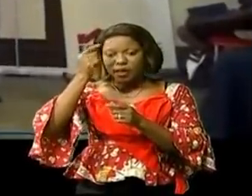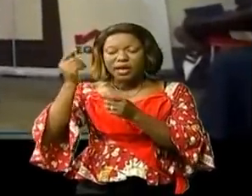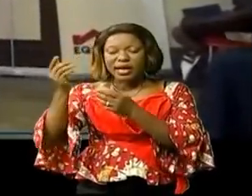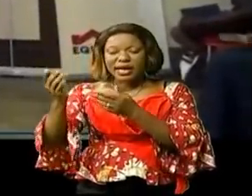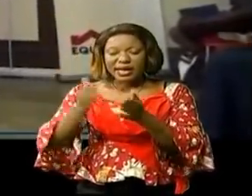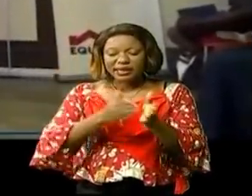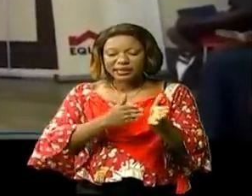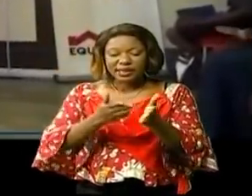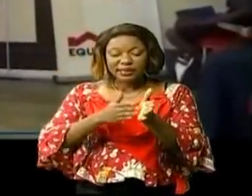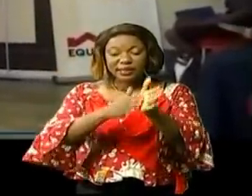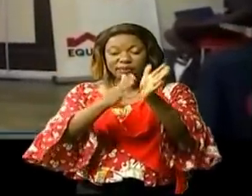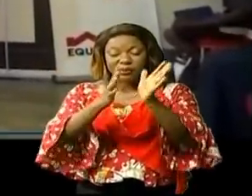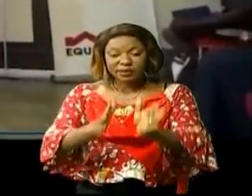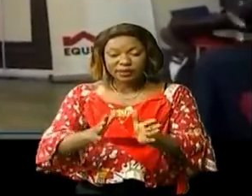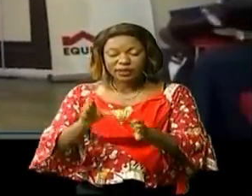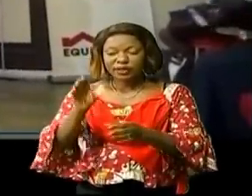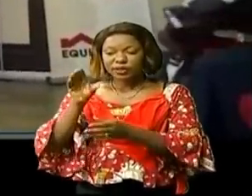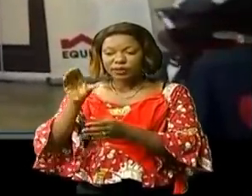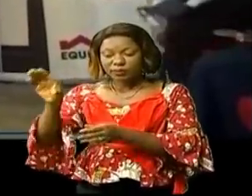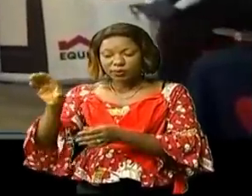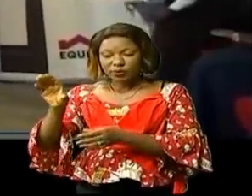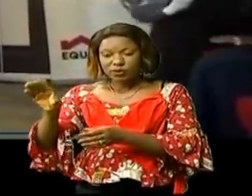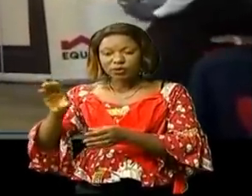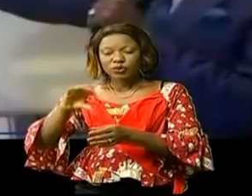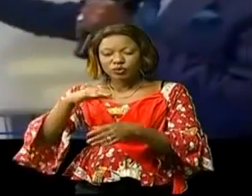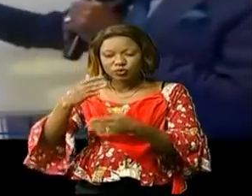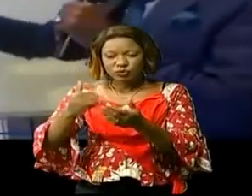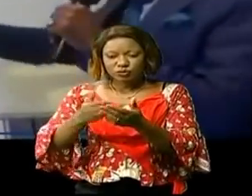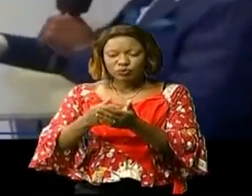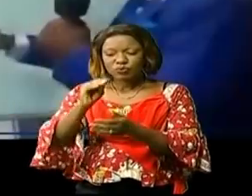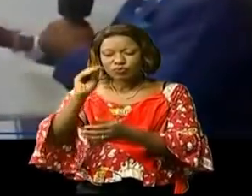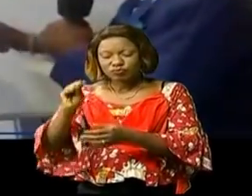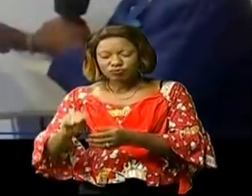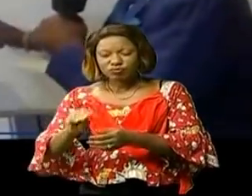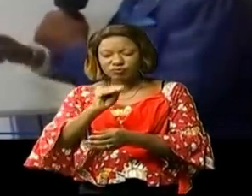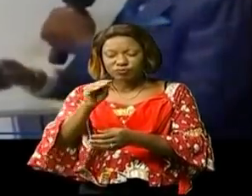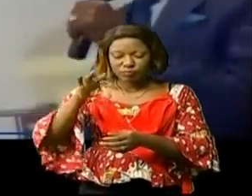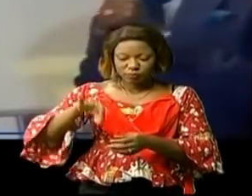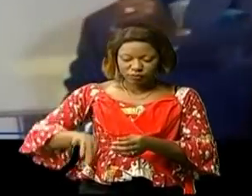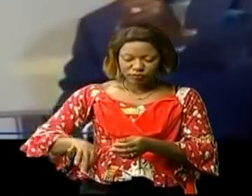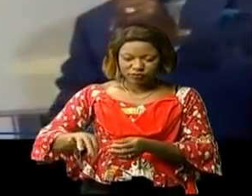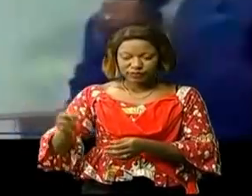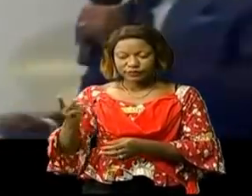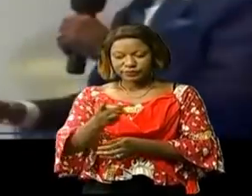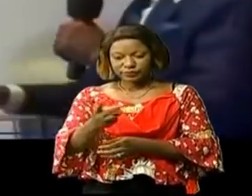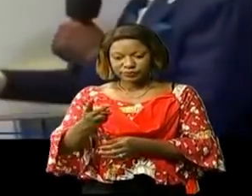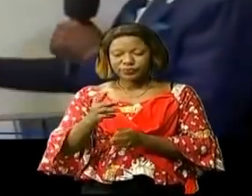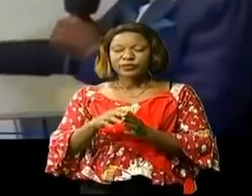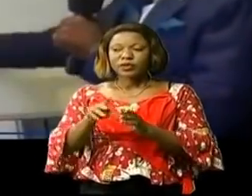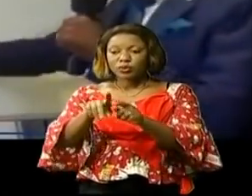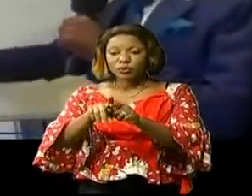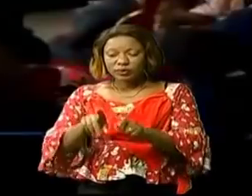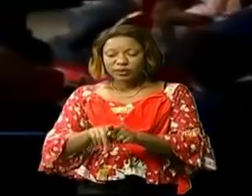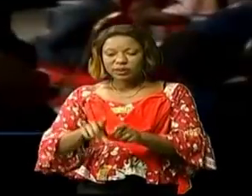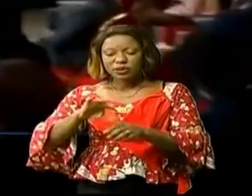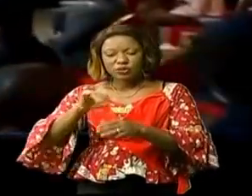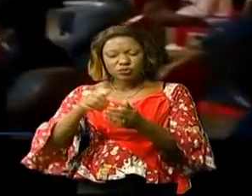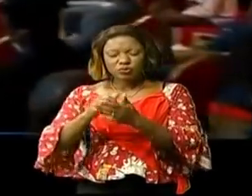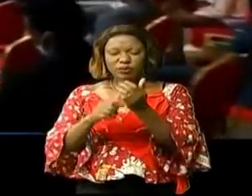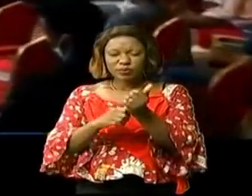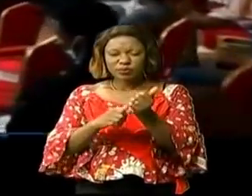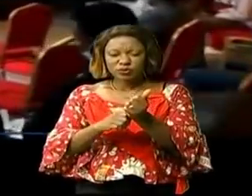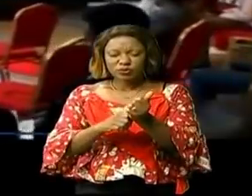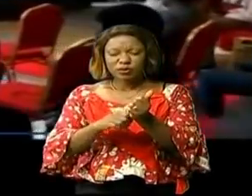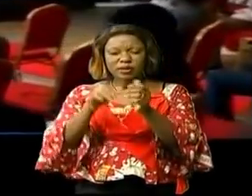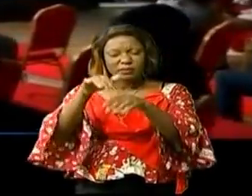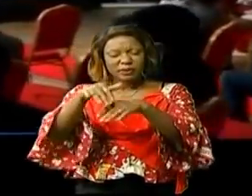bref, du gagnant-gagnant. Cette intervention du ministre provincial des infrastructures a été fortement saluée par l'assistance et le